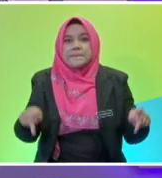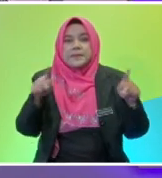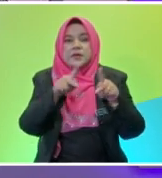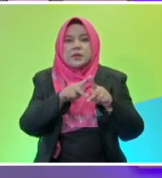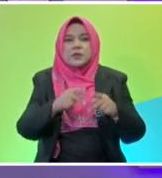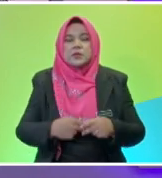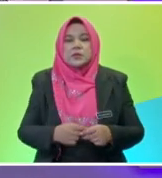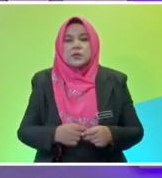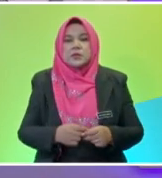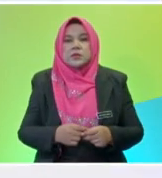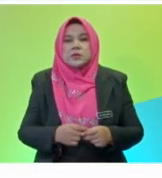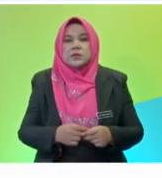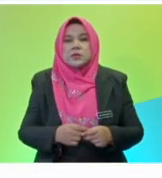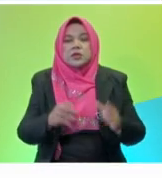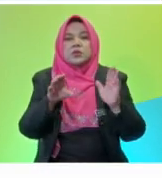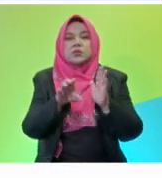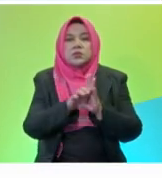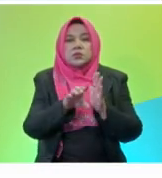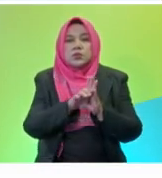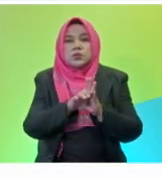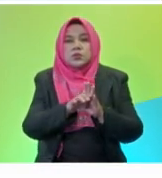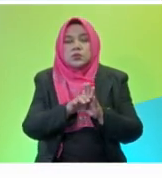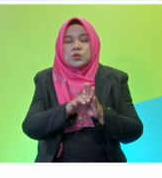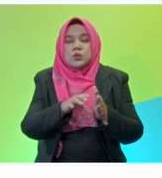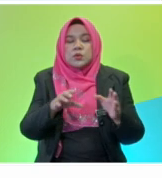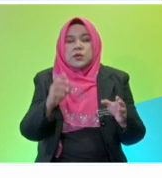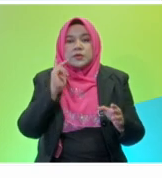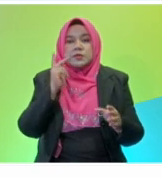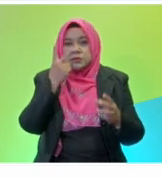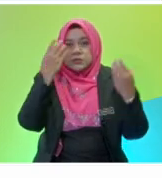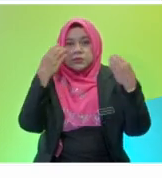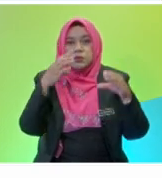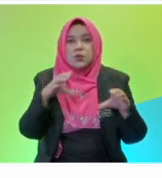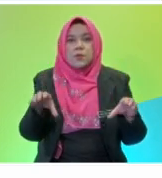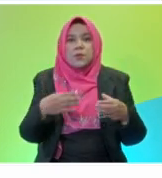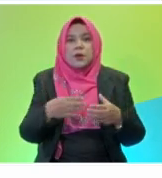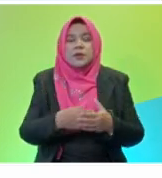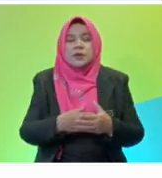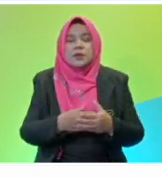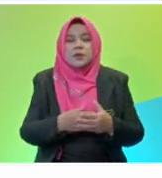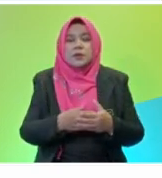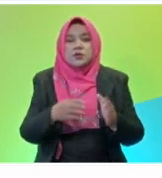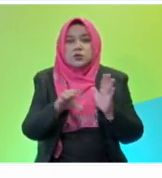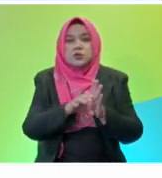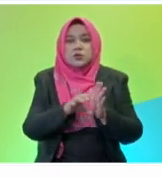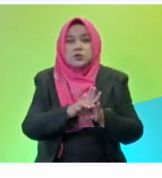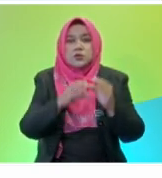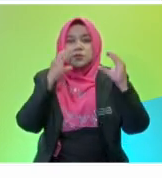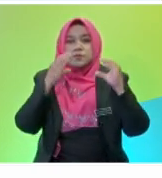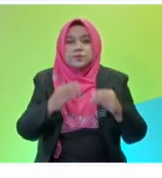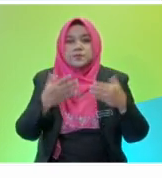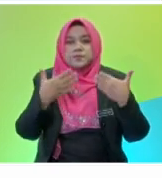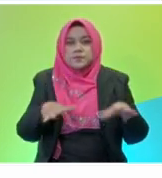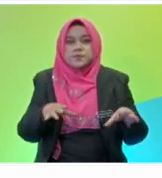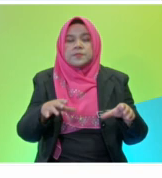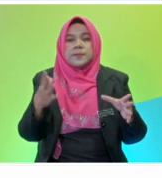Ini sekedar contoh untuk dibuatlah Oke contohnya teknik dia udah dapat eee udah Tinggi lah